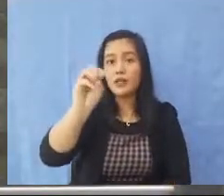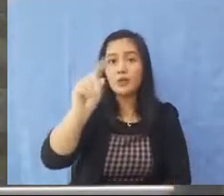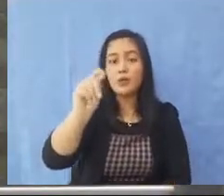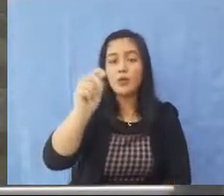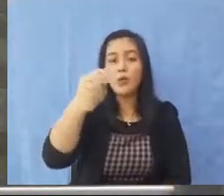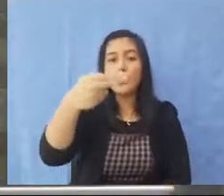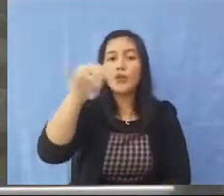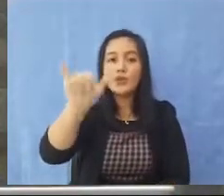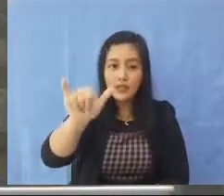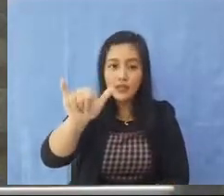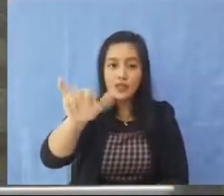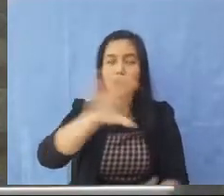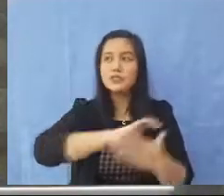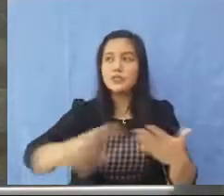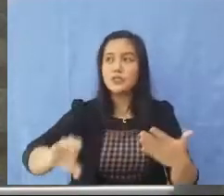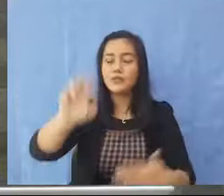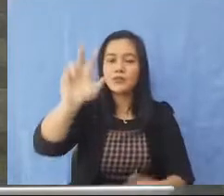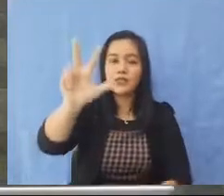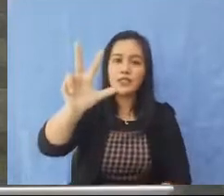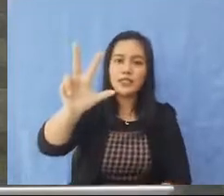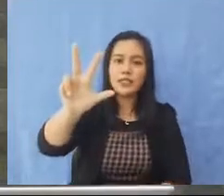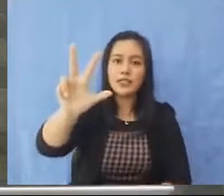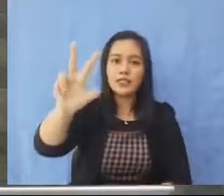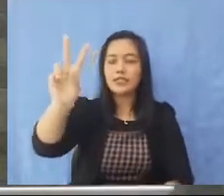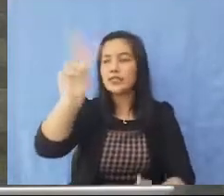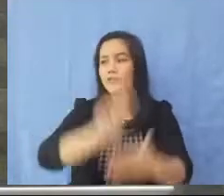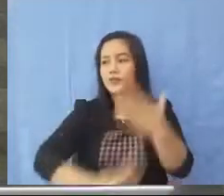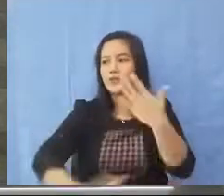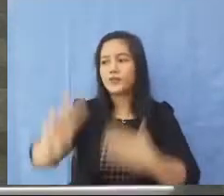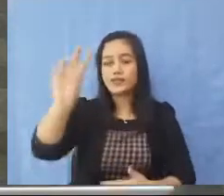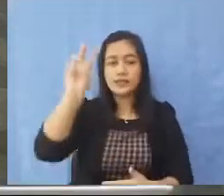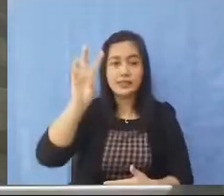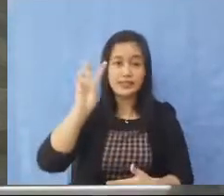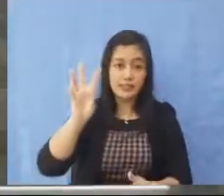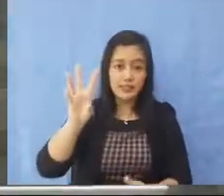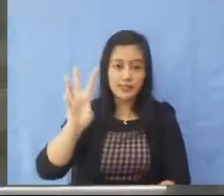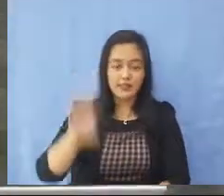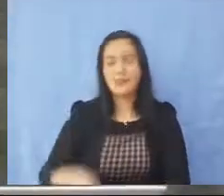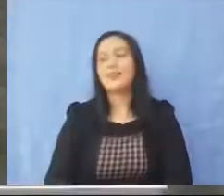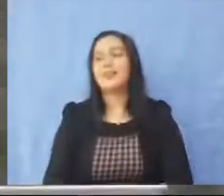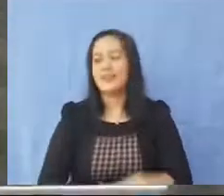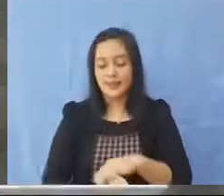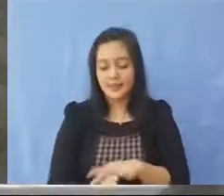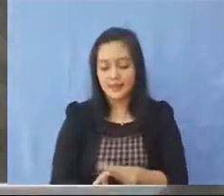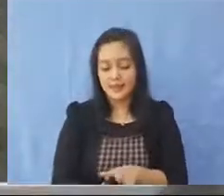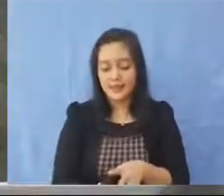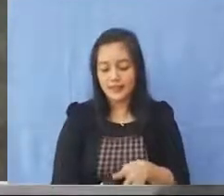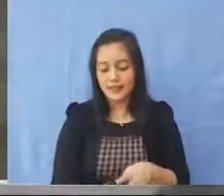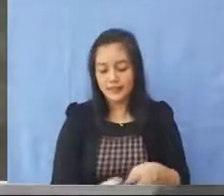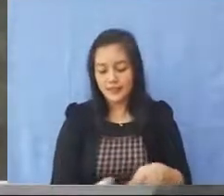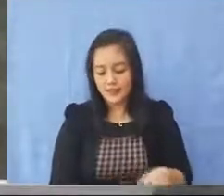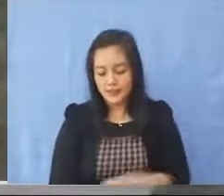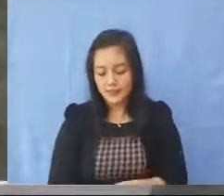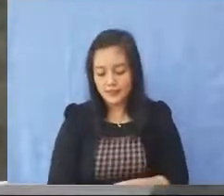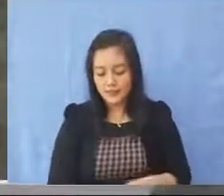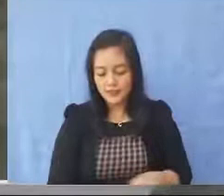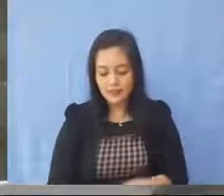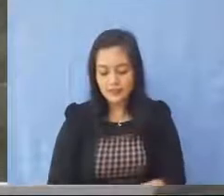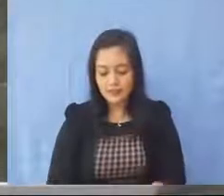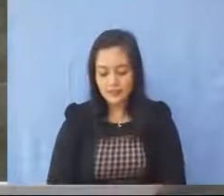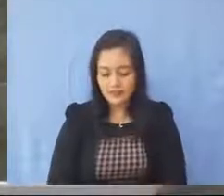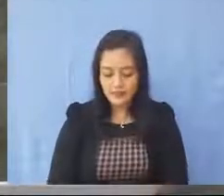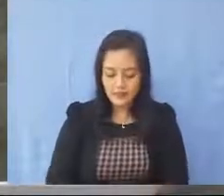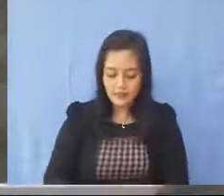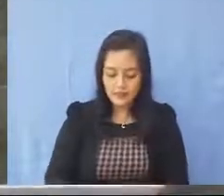familiar passage. 2 Timothy chapter 3 verse number 16. And tuloy-tuloy po tayo sa pag-aaral